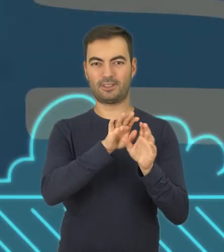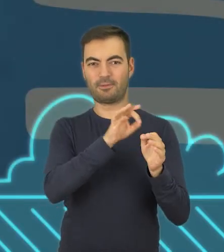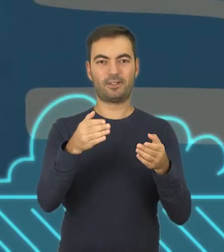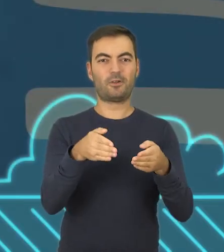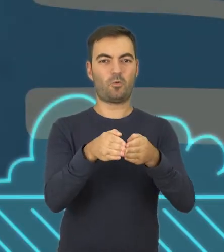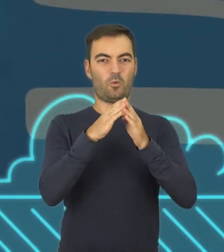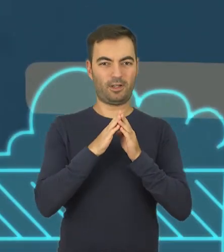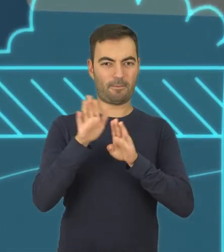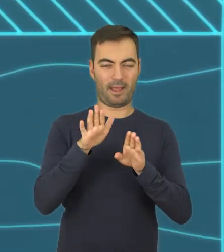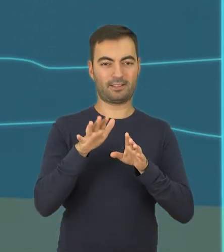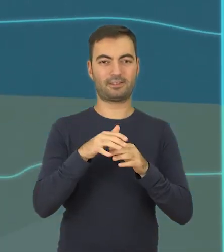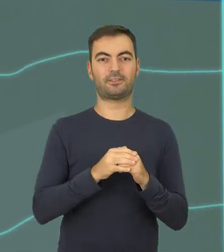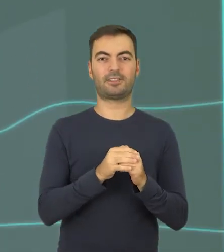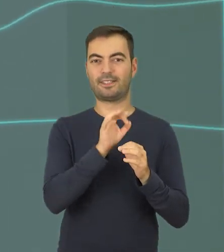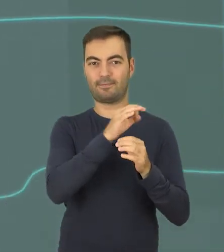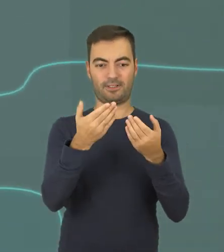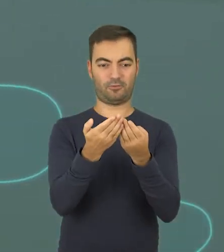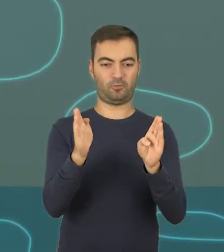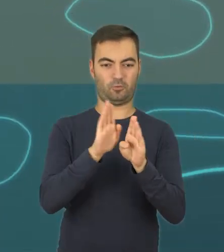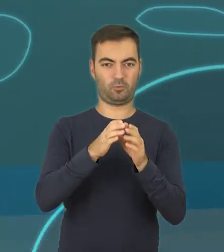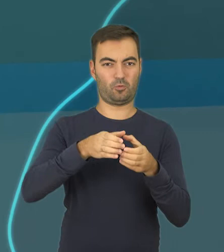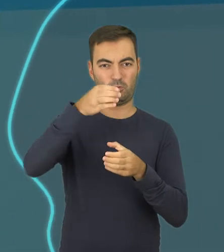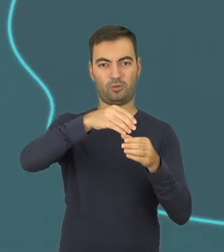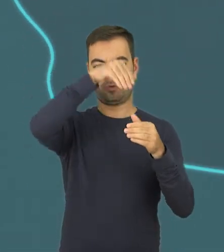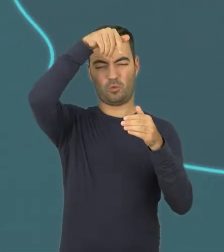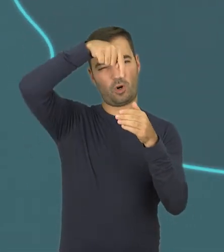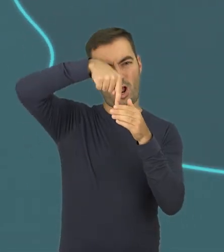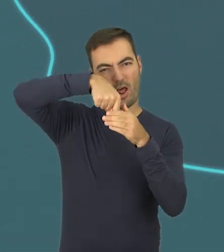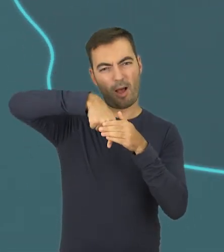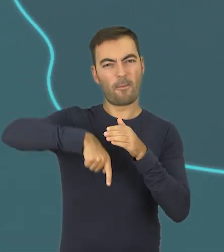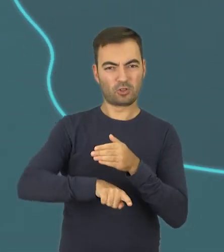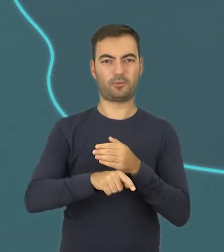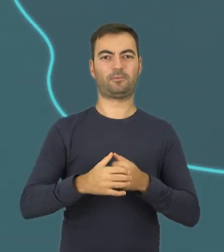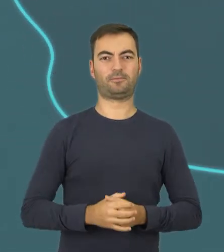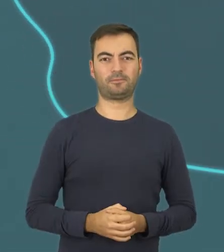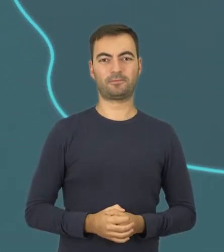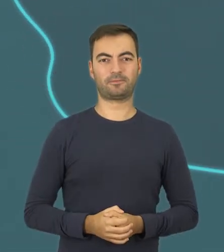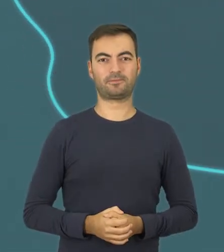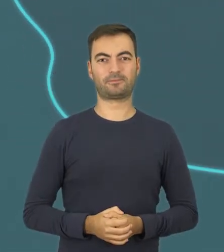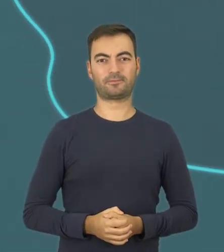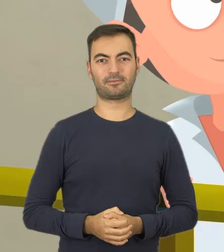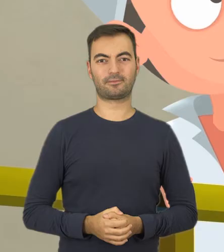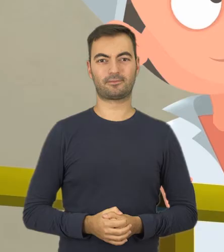trudno dostępnym miejscu, w specjalnych pojemnikach, głęboko pod ziemią.